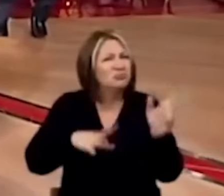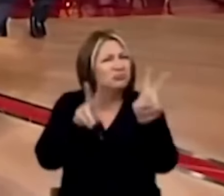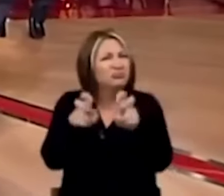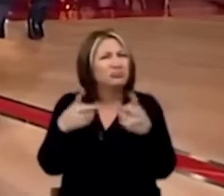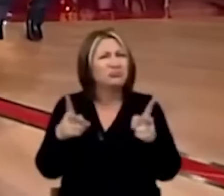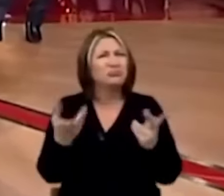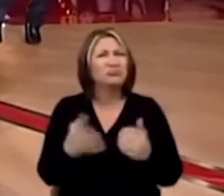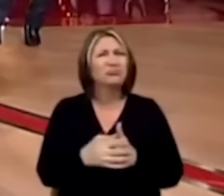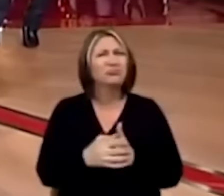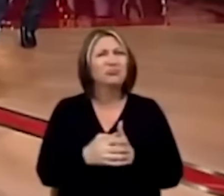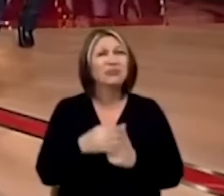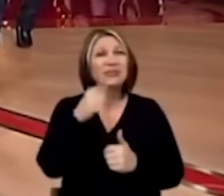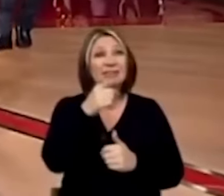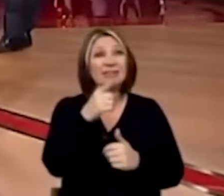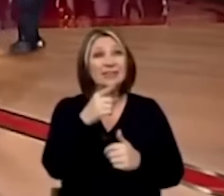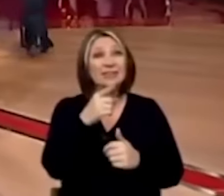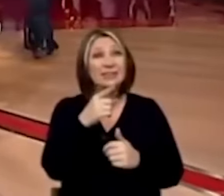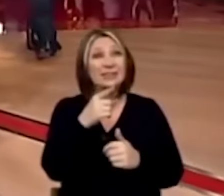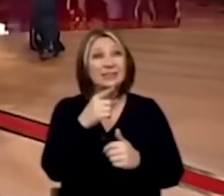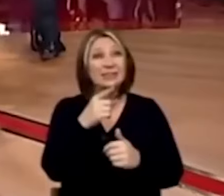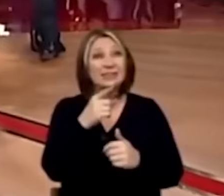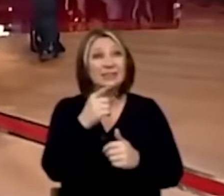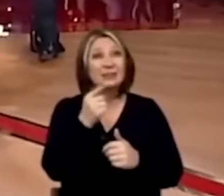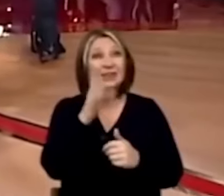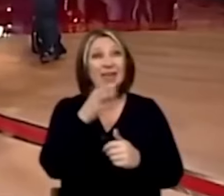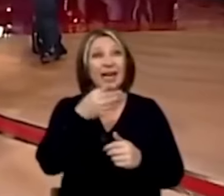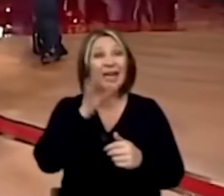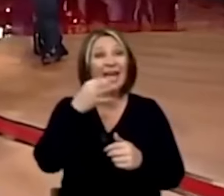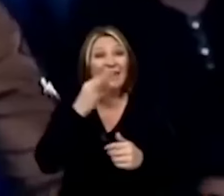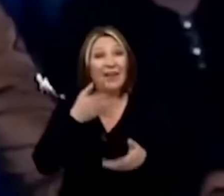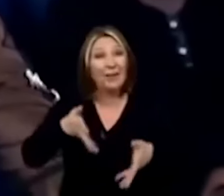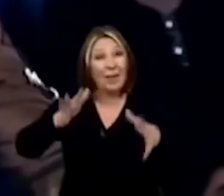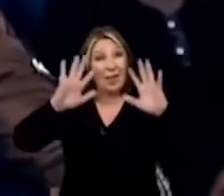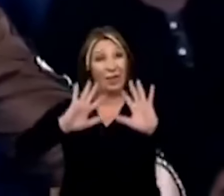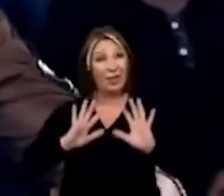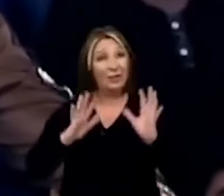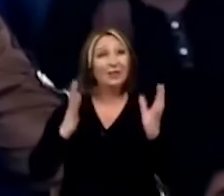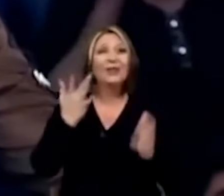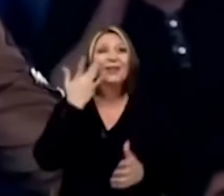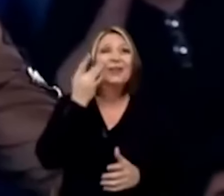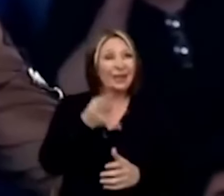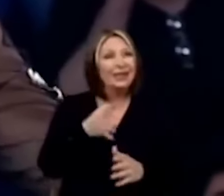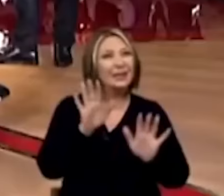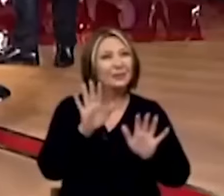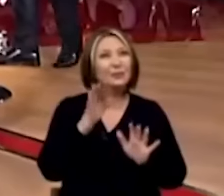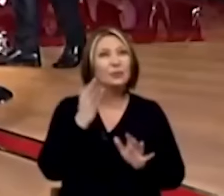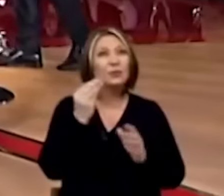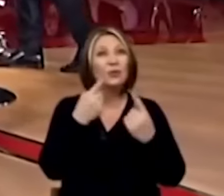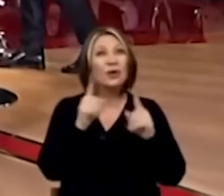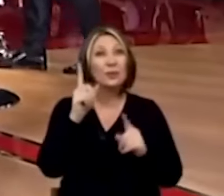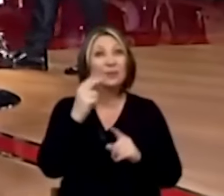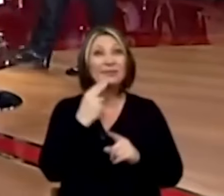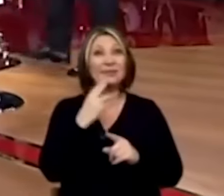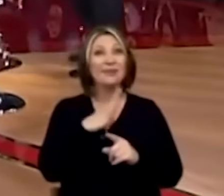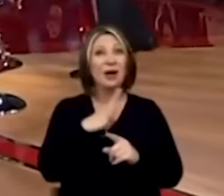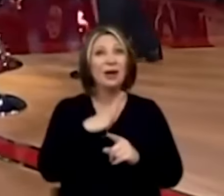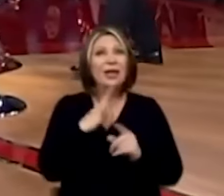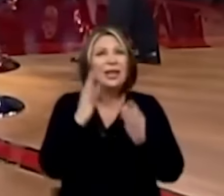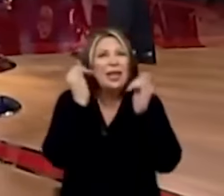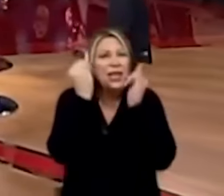otur. Ne zaman? Sizin üzerinize birazdan o kahveler dökülecek. Farkındayım. Çok tatlı bir kız var biliyor musunuz?